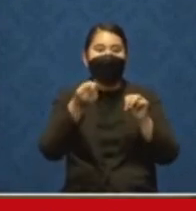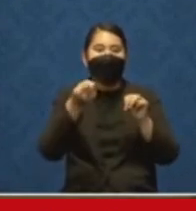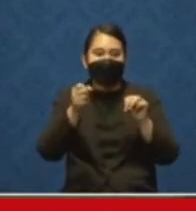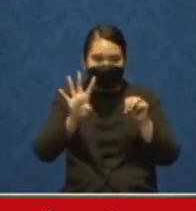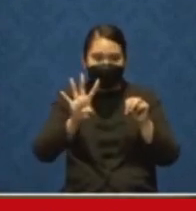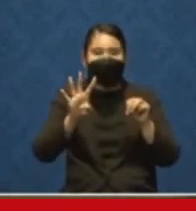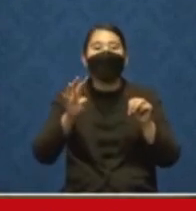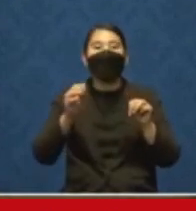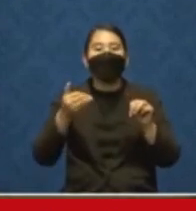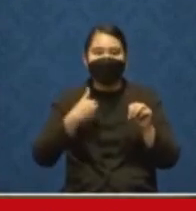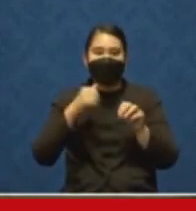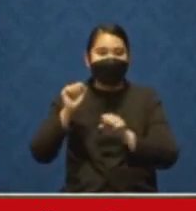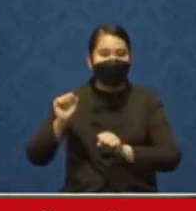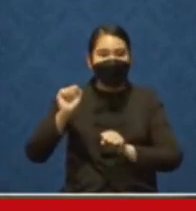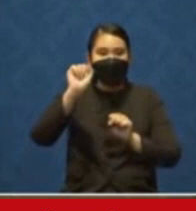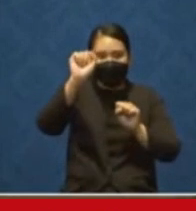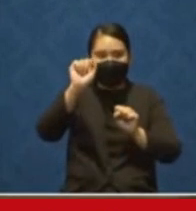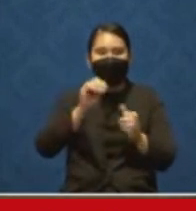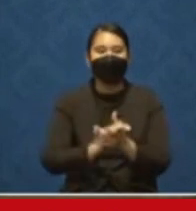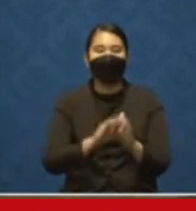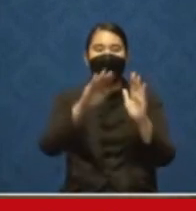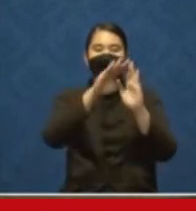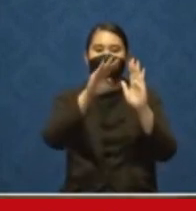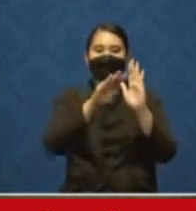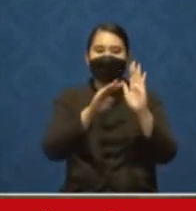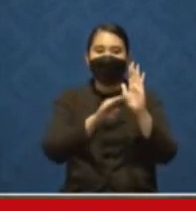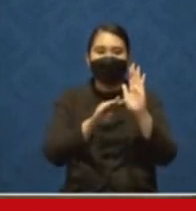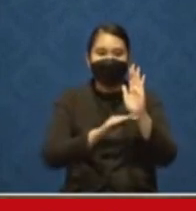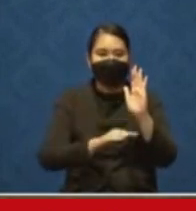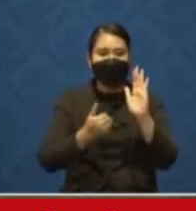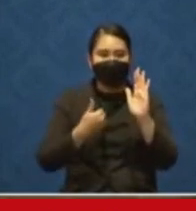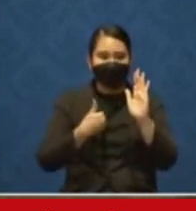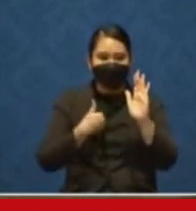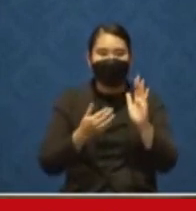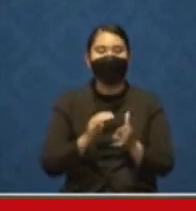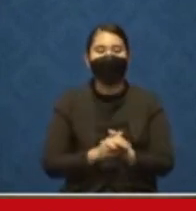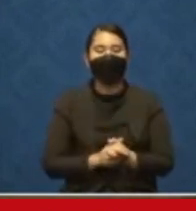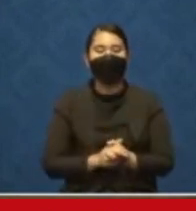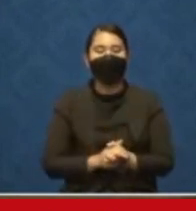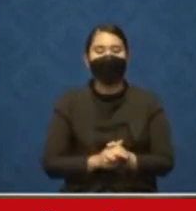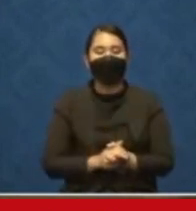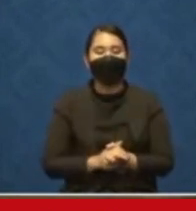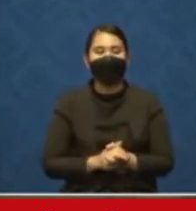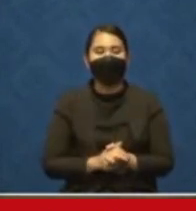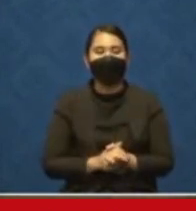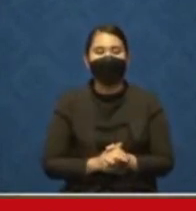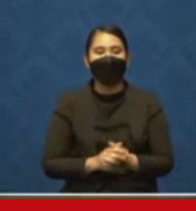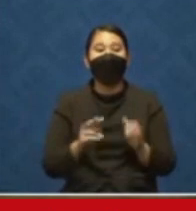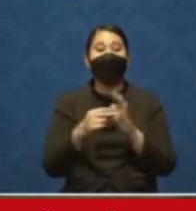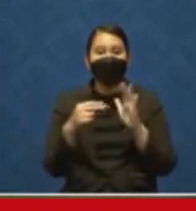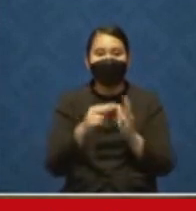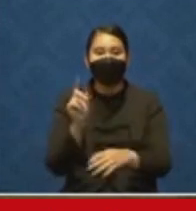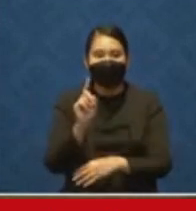ทั้งดอกกลมแก้มแก้มแล้วเรื่องนี้อีกไม่นานมาตรา 14จะบาทมี